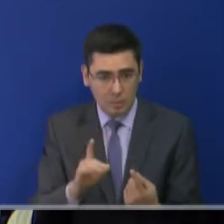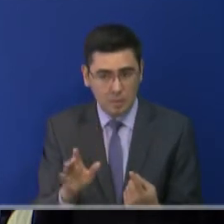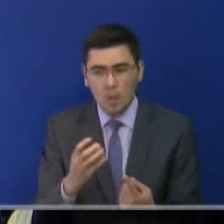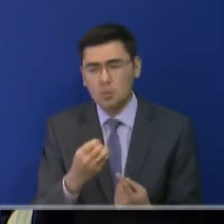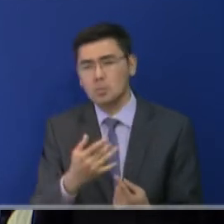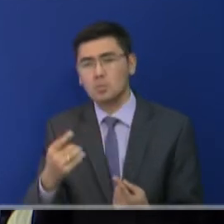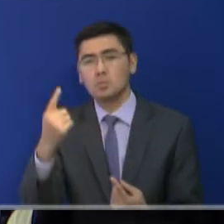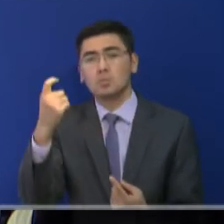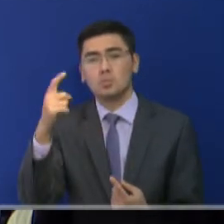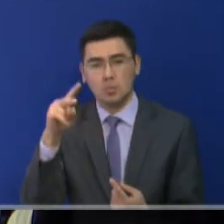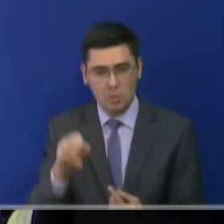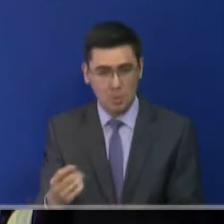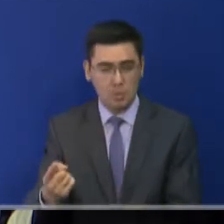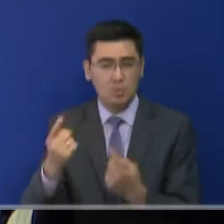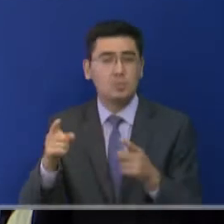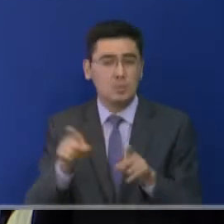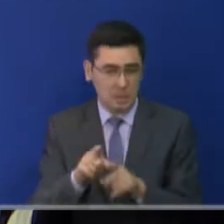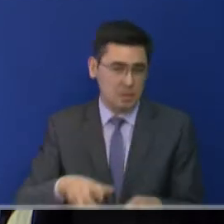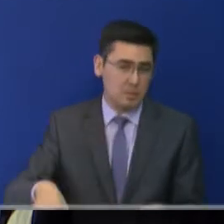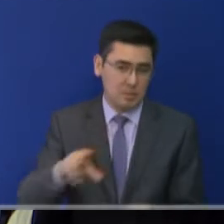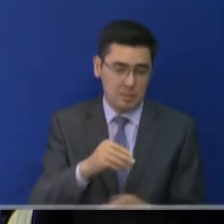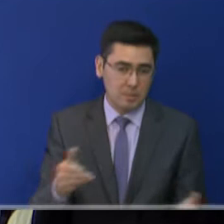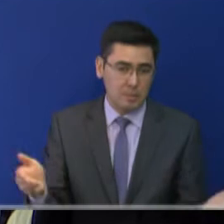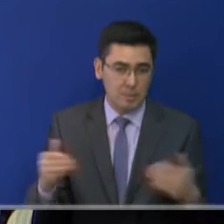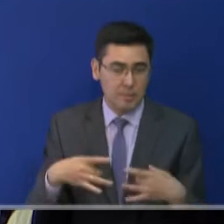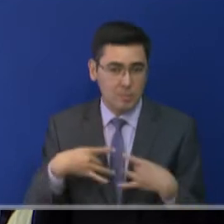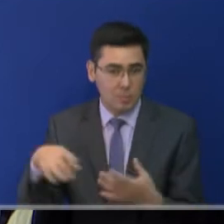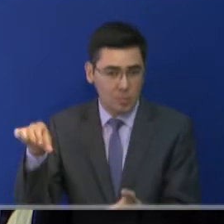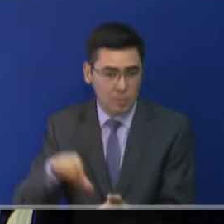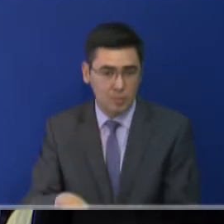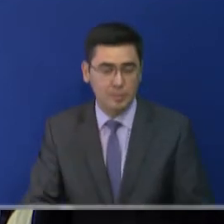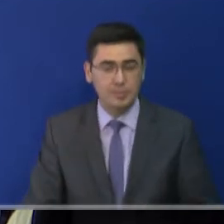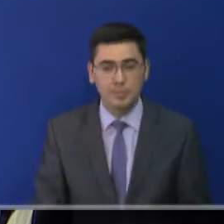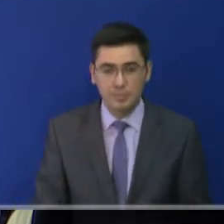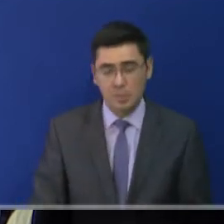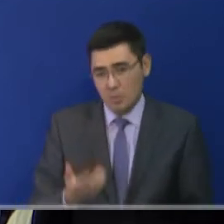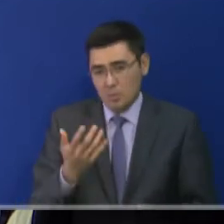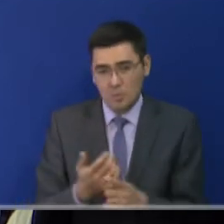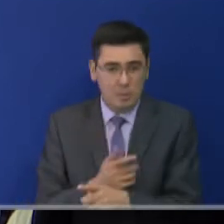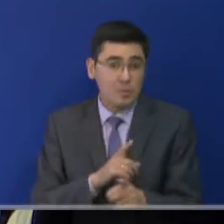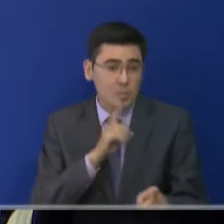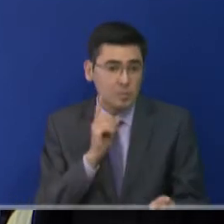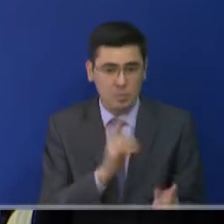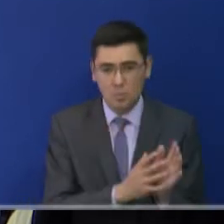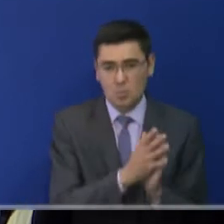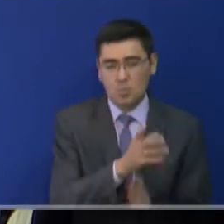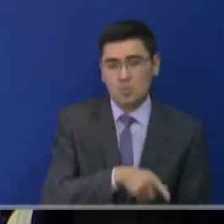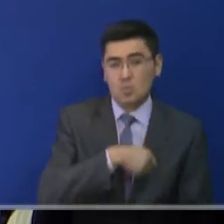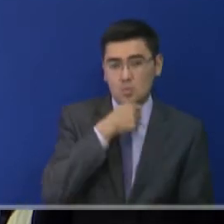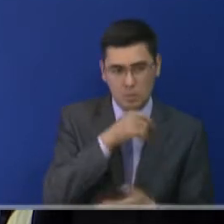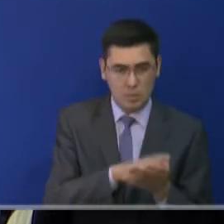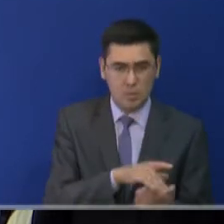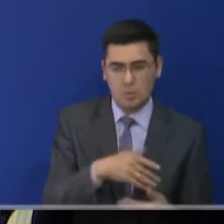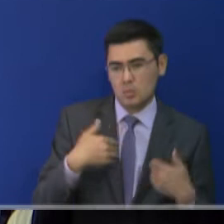ортасында сіздердің соңдарыңыздан ерген іні буын өкілдері, өздеріңіз ақылшы кеңесші болып ортамызда жүрулеріңізге